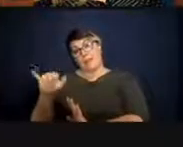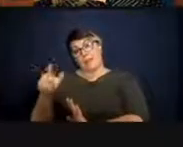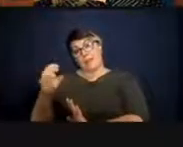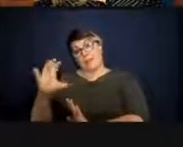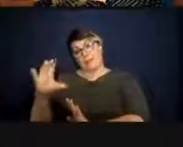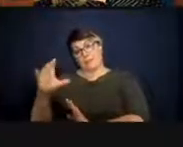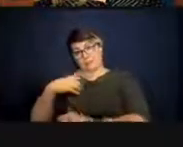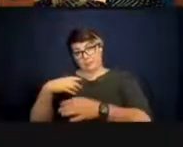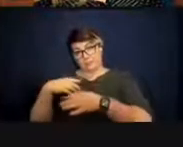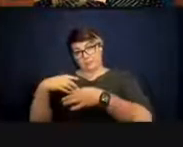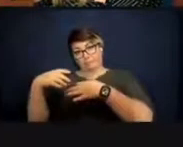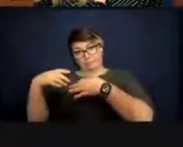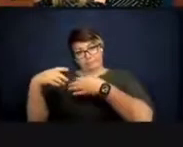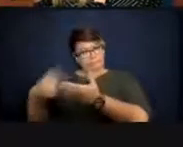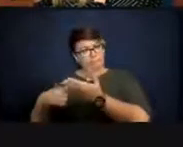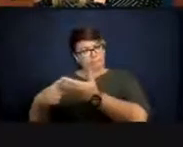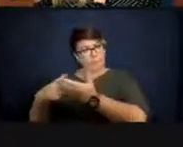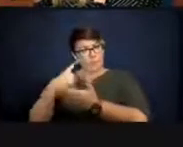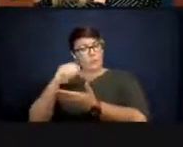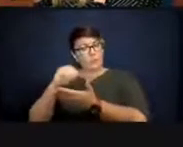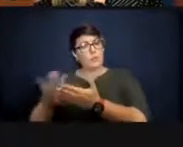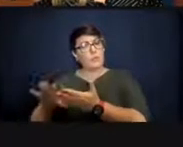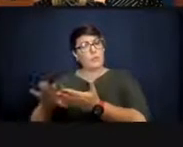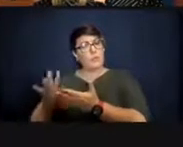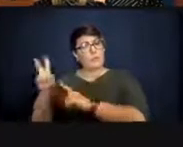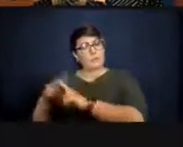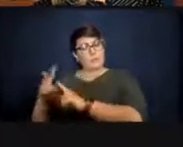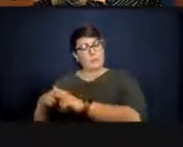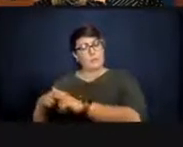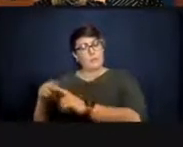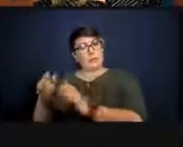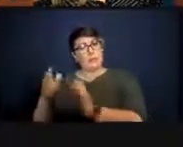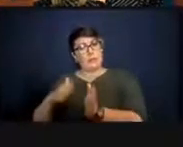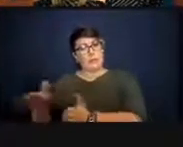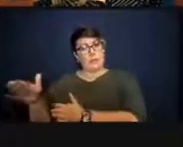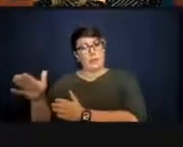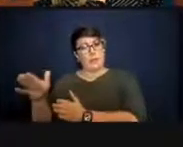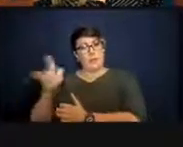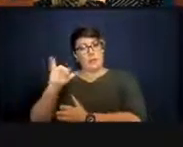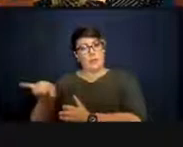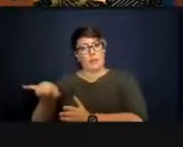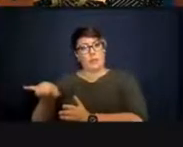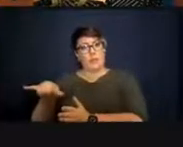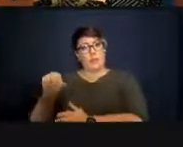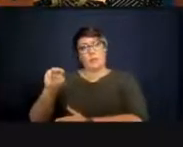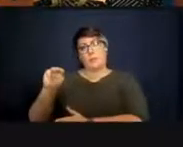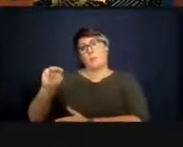Je, zimejumuishwa katika mdahalo ambao tumekuwa nao?